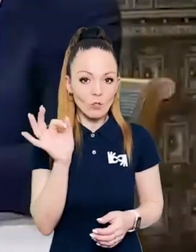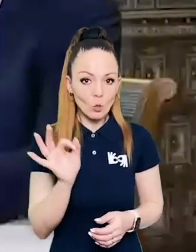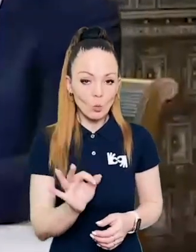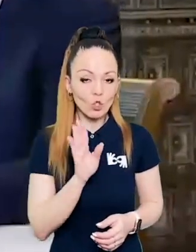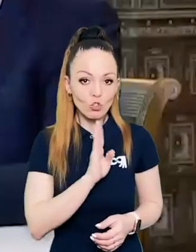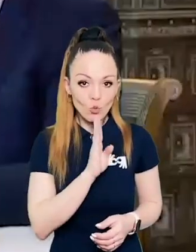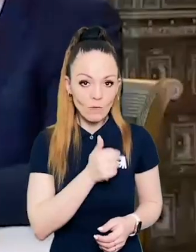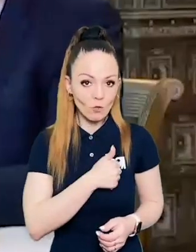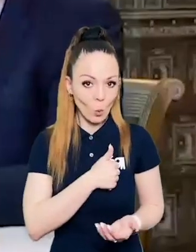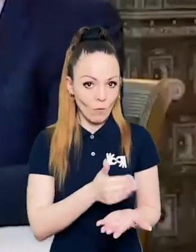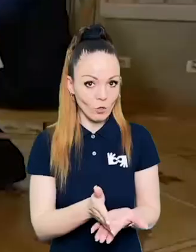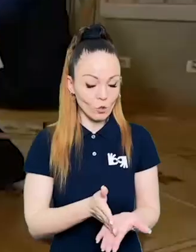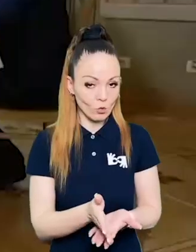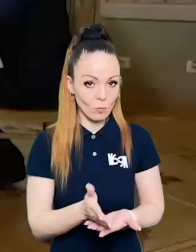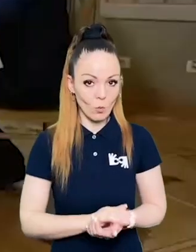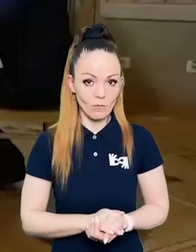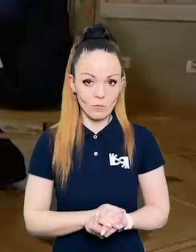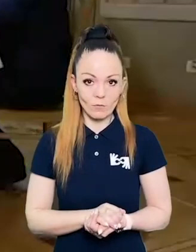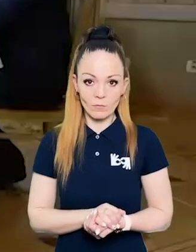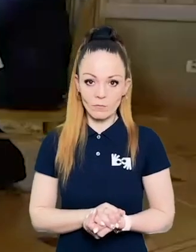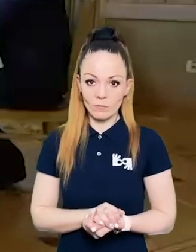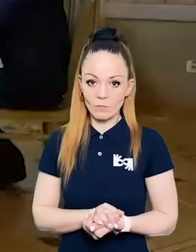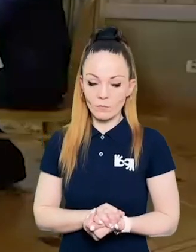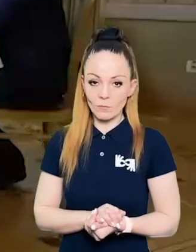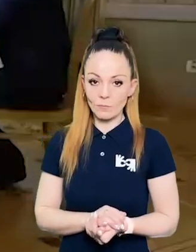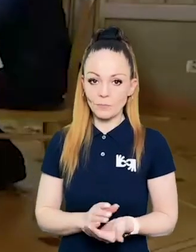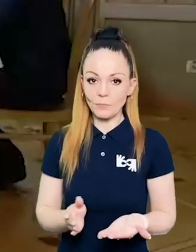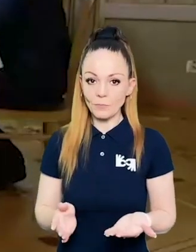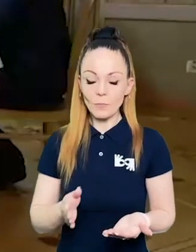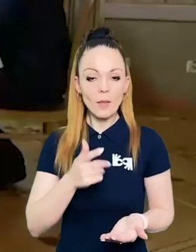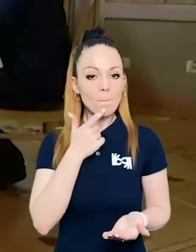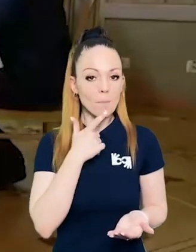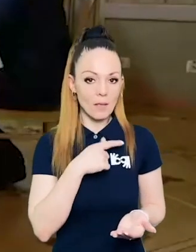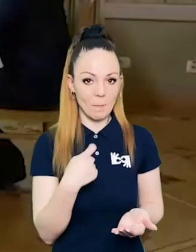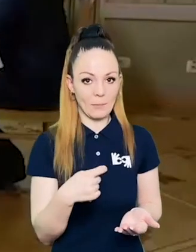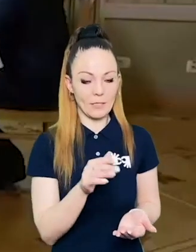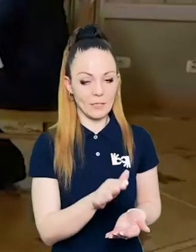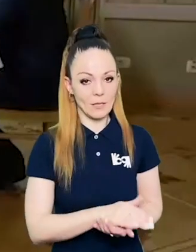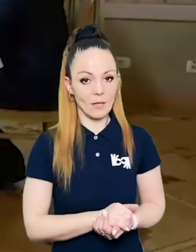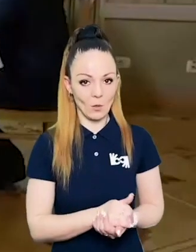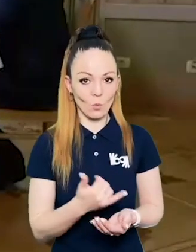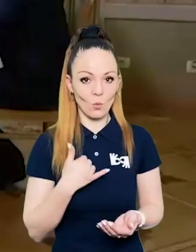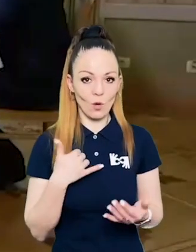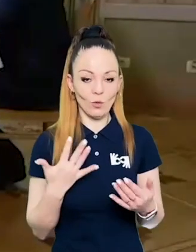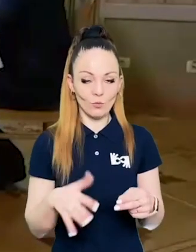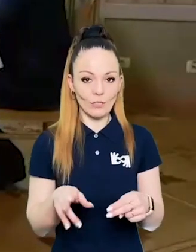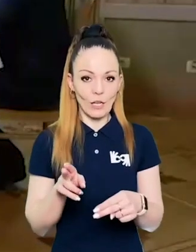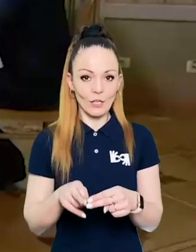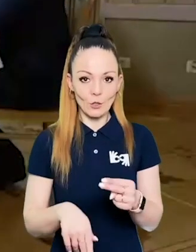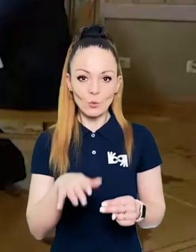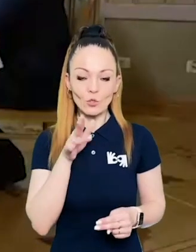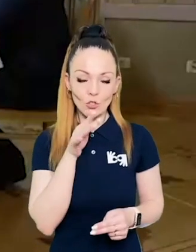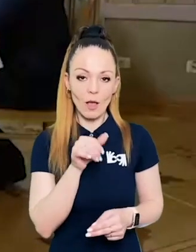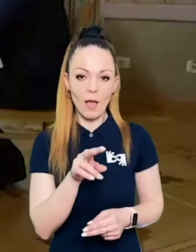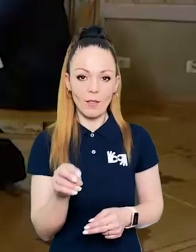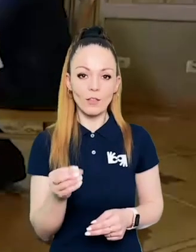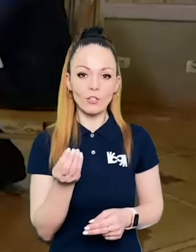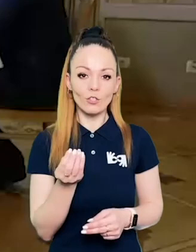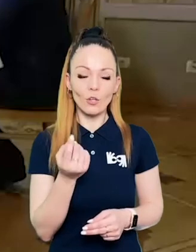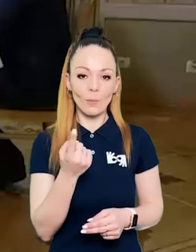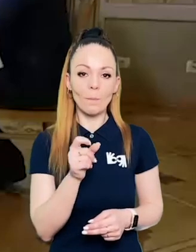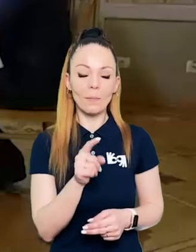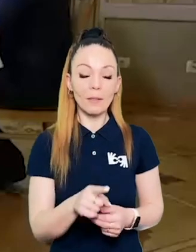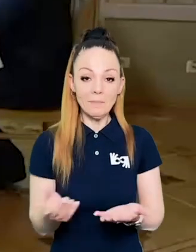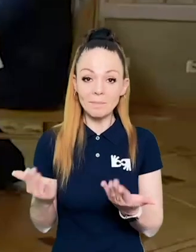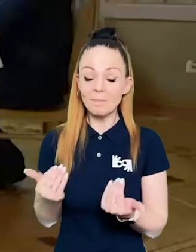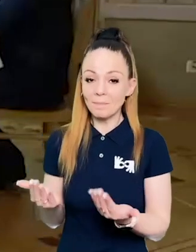жінок військовослужбовець. Вони так нас теж бережуть. Так і є. Пане президенте, у нас вже потихеньку закінчується час, але